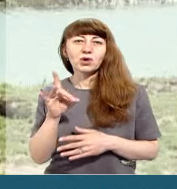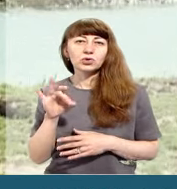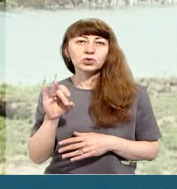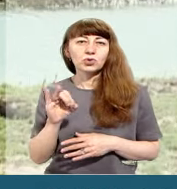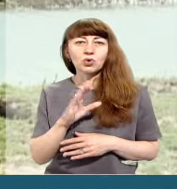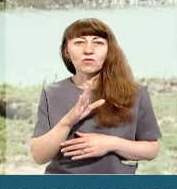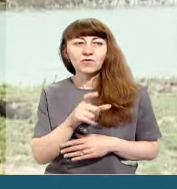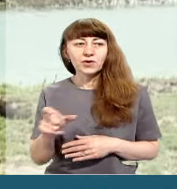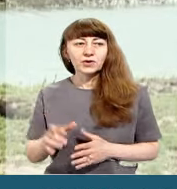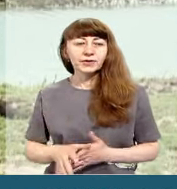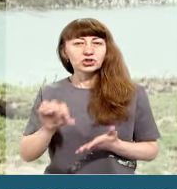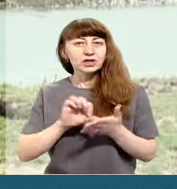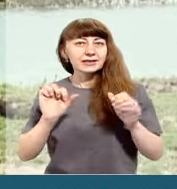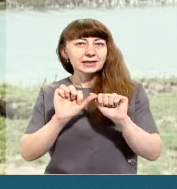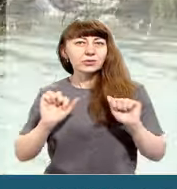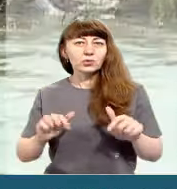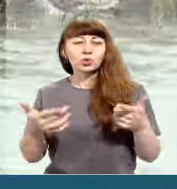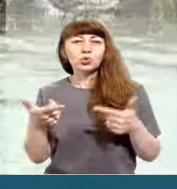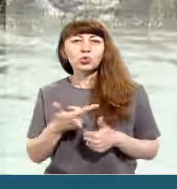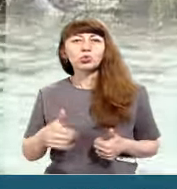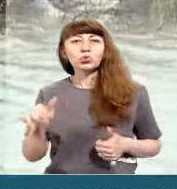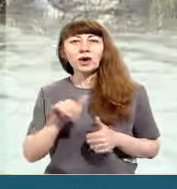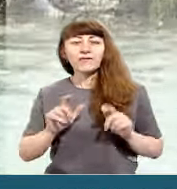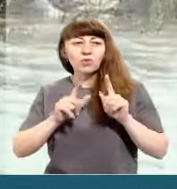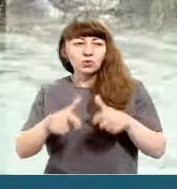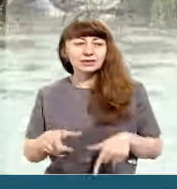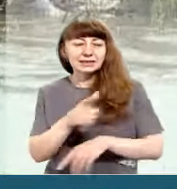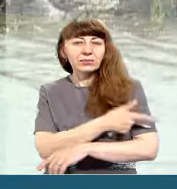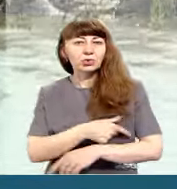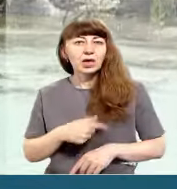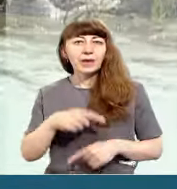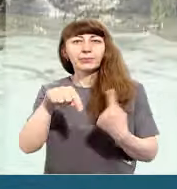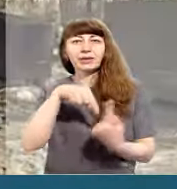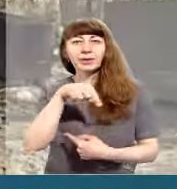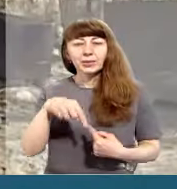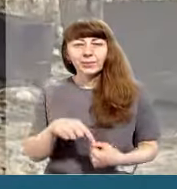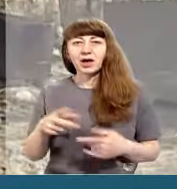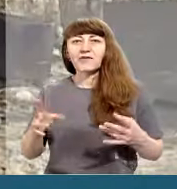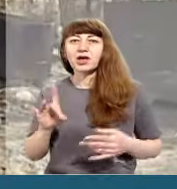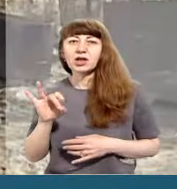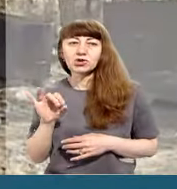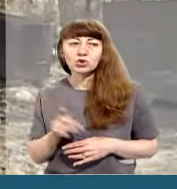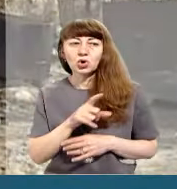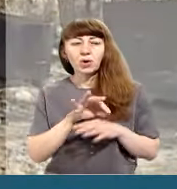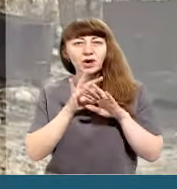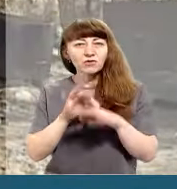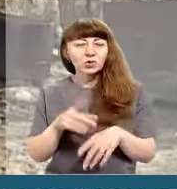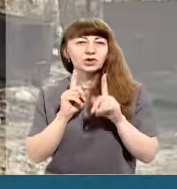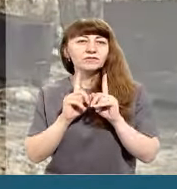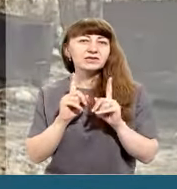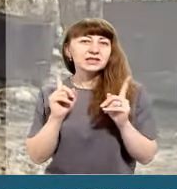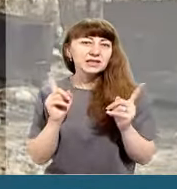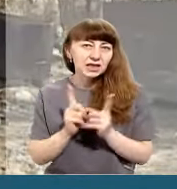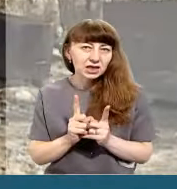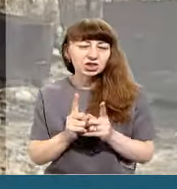волонтеров. Члены общественного штаба, куда входят депутаты, предприниматели и волонтеры, проводят встречи с пострадавшими и консультируют их.